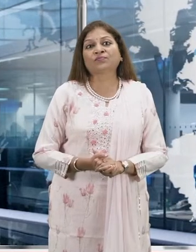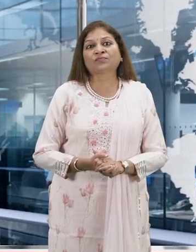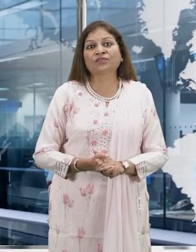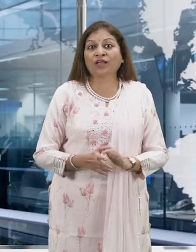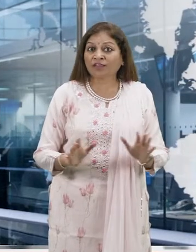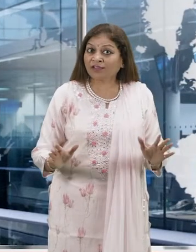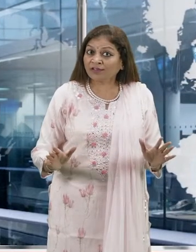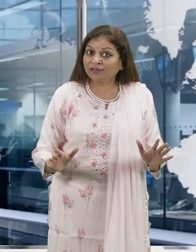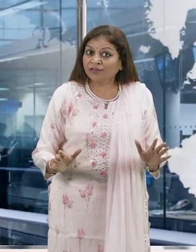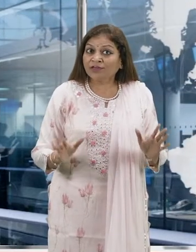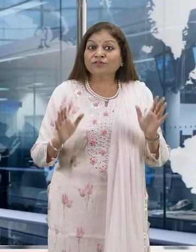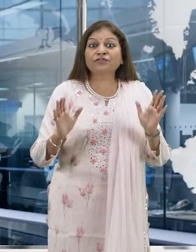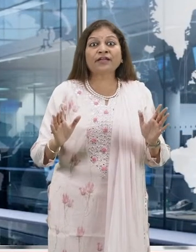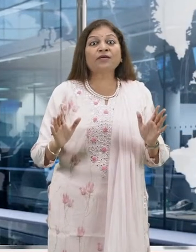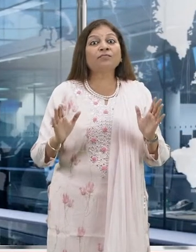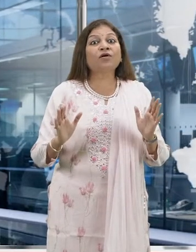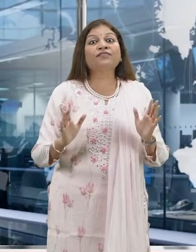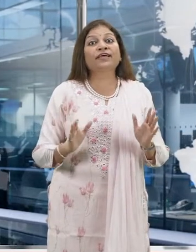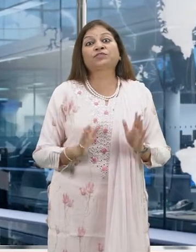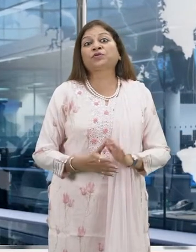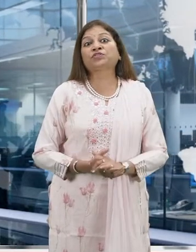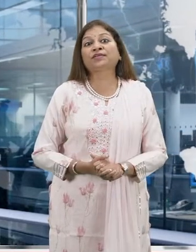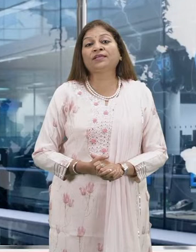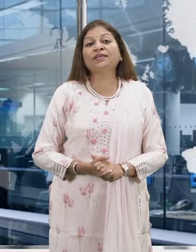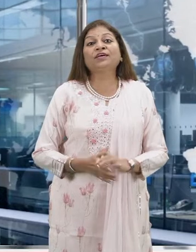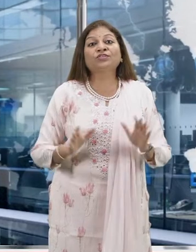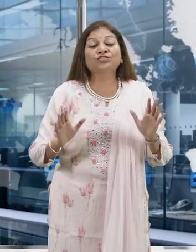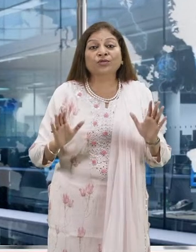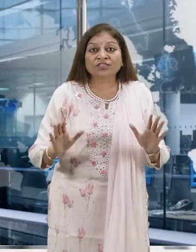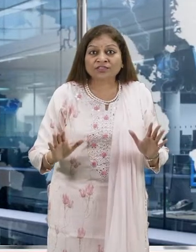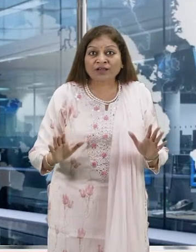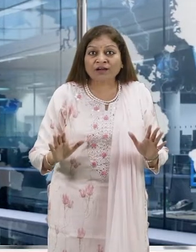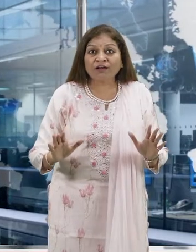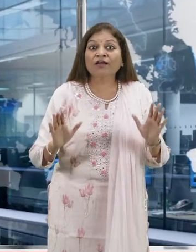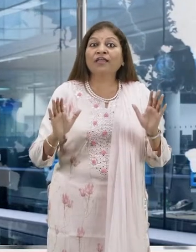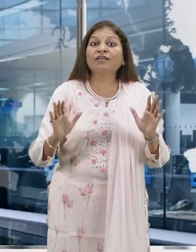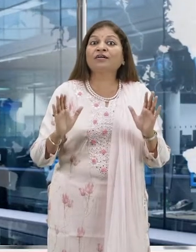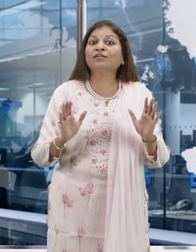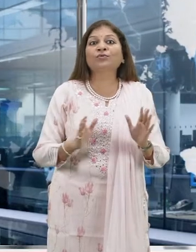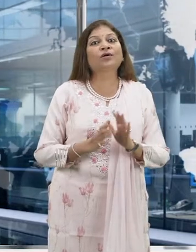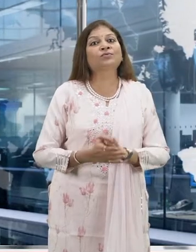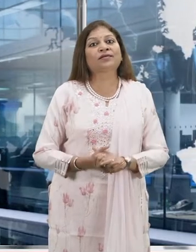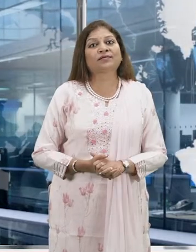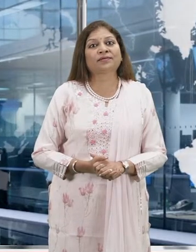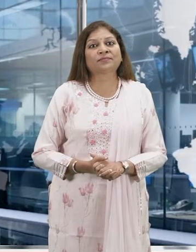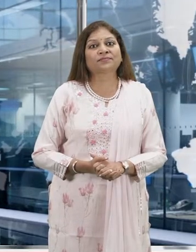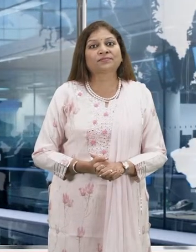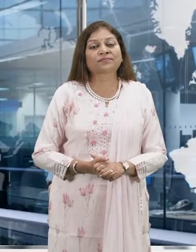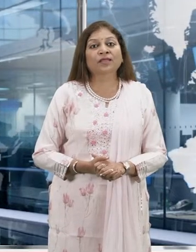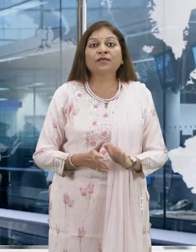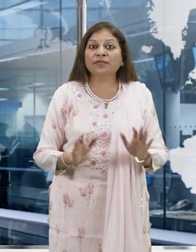स्वतंत्रता यानी के फ्रीडम ऑफ एक्सप्रेशन की सुरक्षा का एक अनोखा उदाहरण